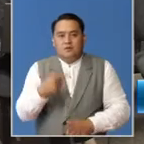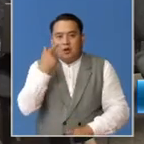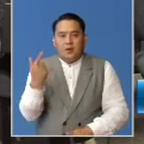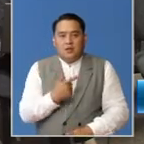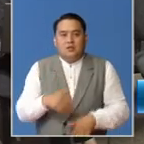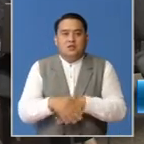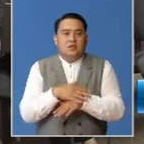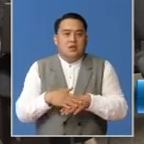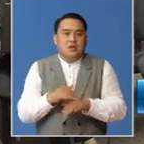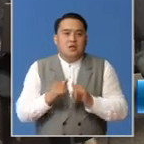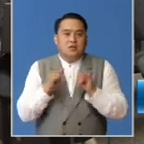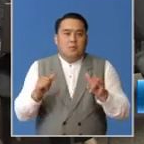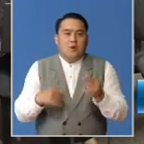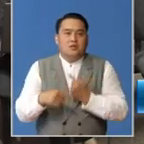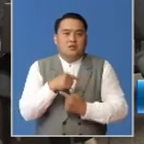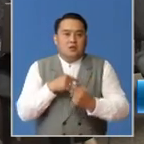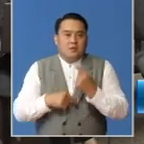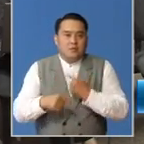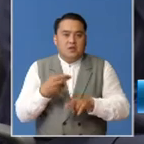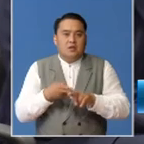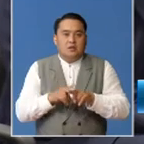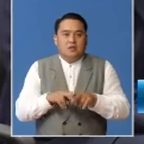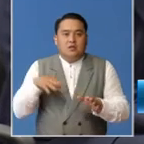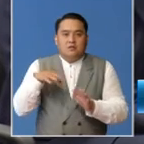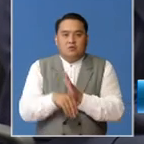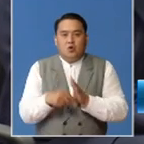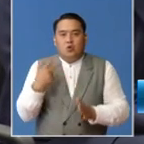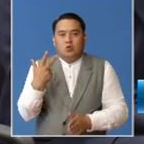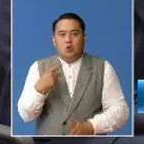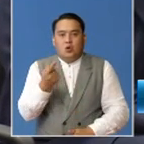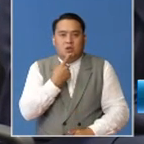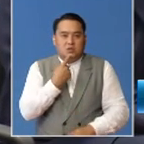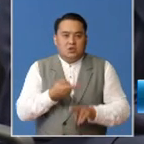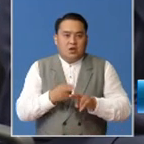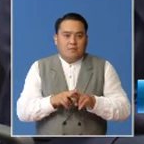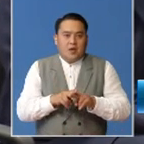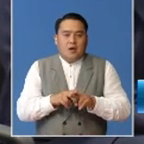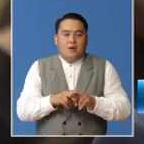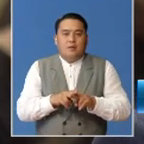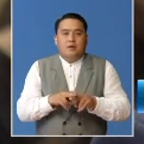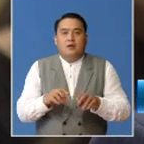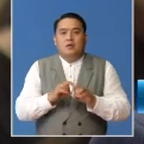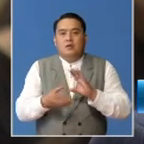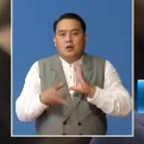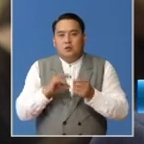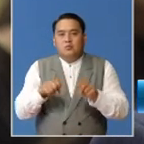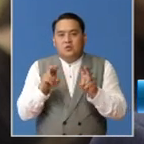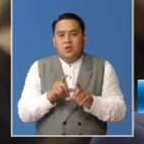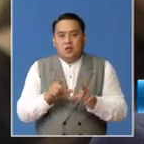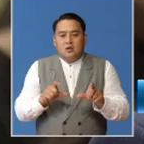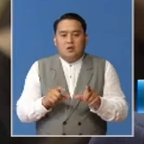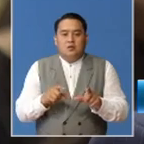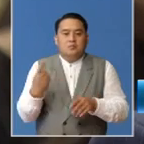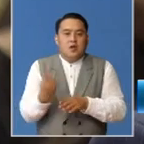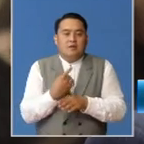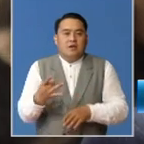цифровой грамотности населения, развитие малого и среднего бизнеса, а также внедрение трехязычия. Как подытожили спикер, в целом